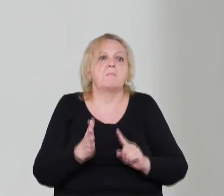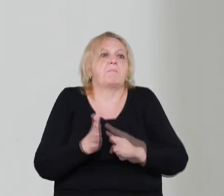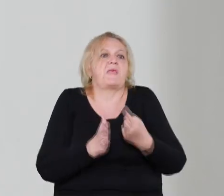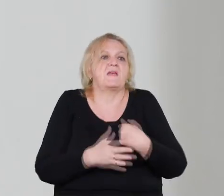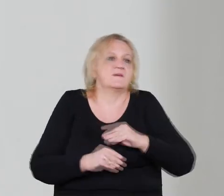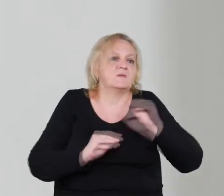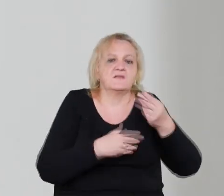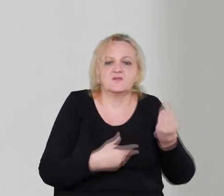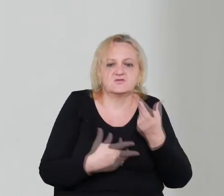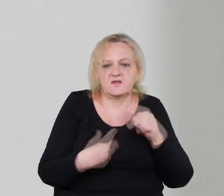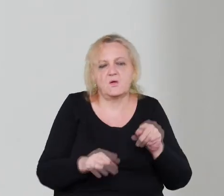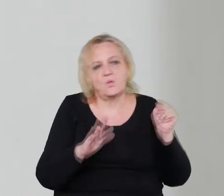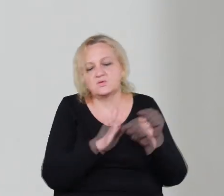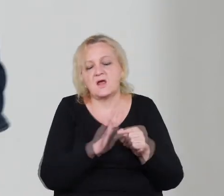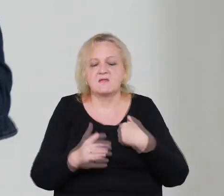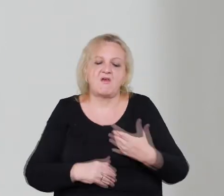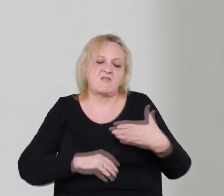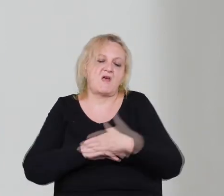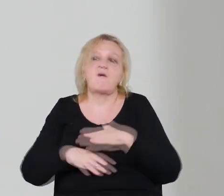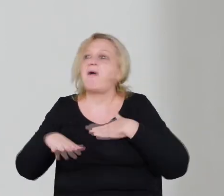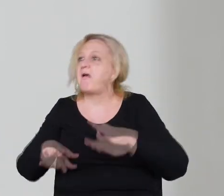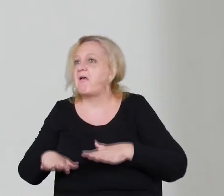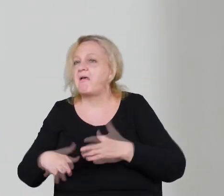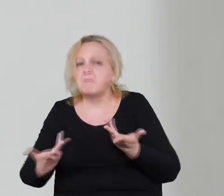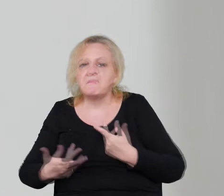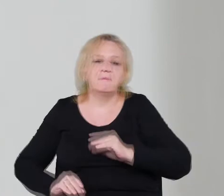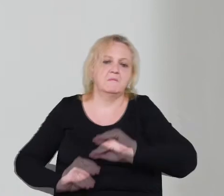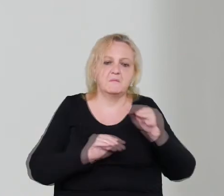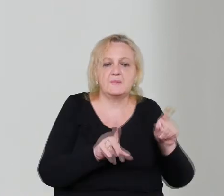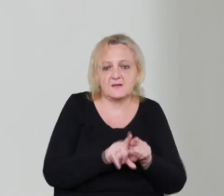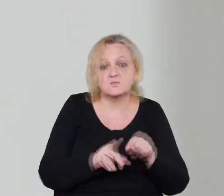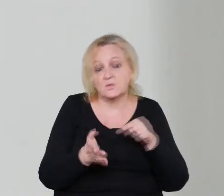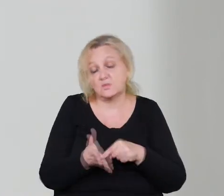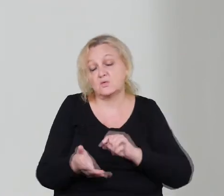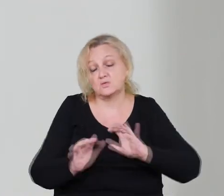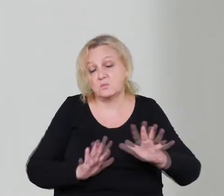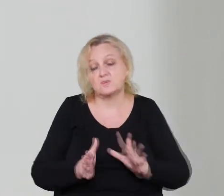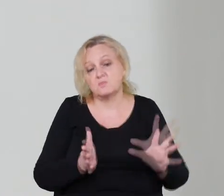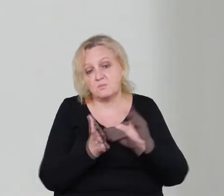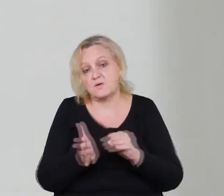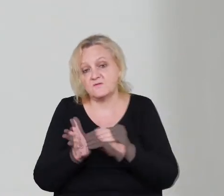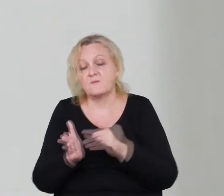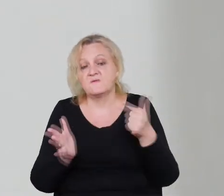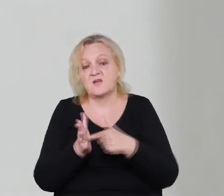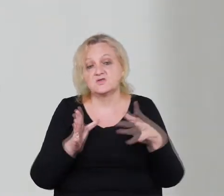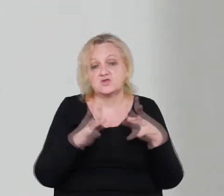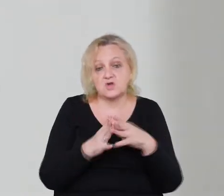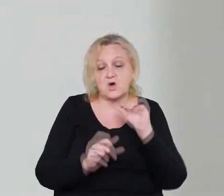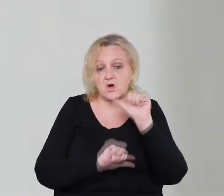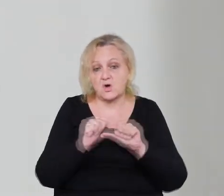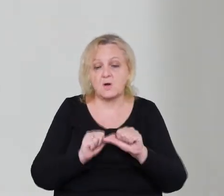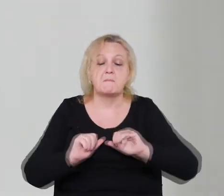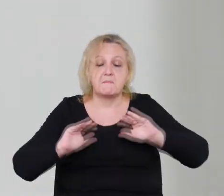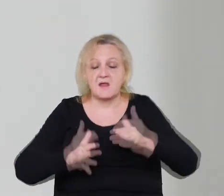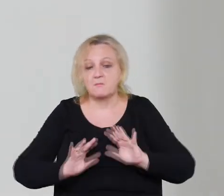co jeszcze tam można powiedzieć że uciekają tylko ci ostatni zostaliśmy najdłużej i to jest Taki manewr gdybyśmy powtarzano IV 2010 na mniejszą